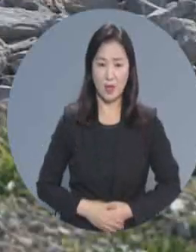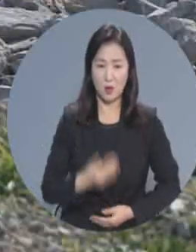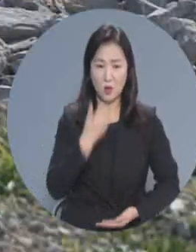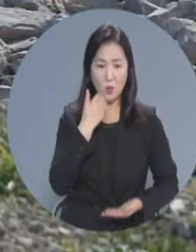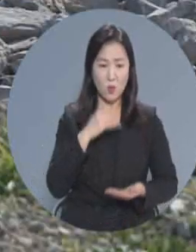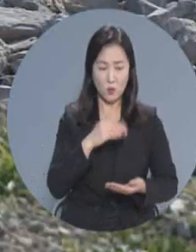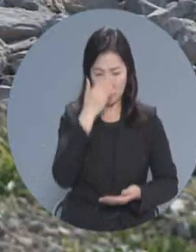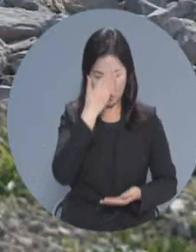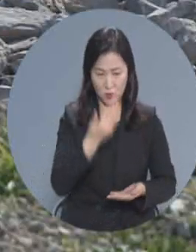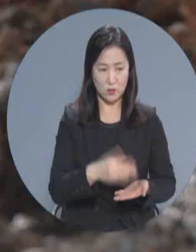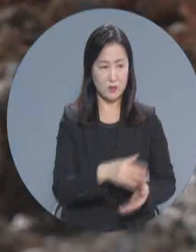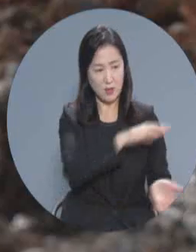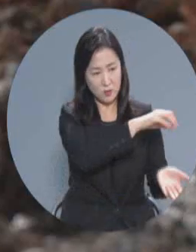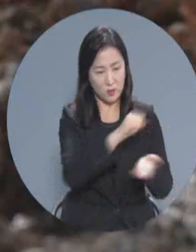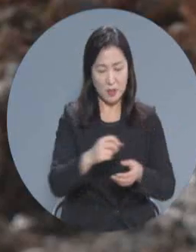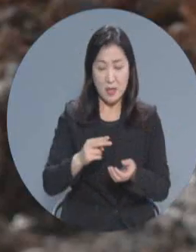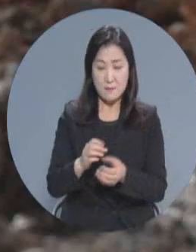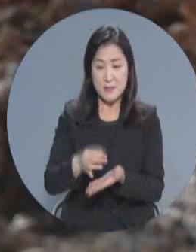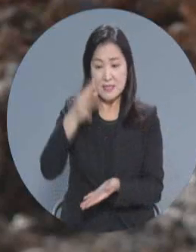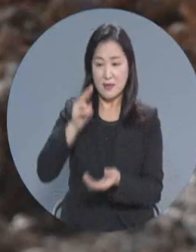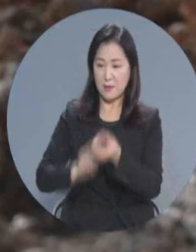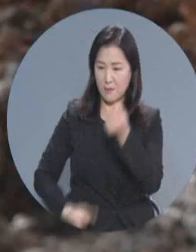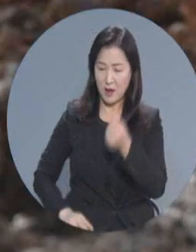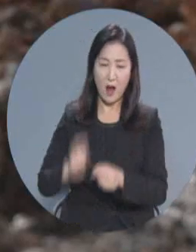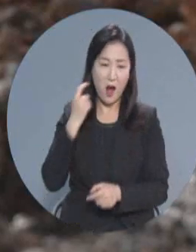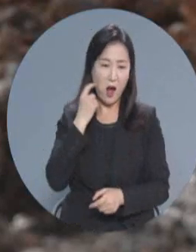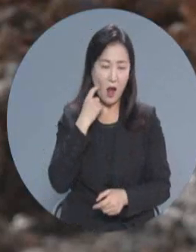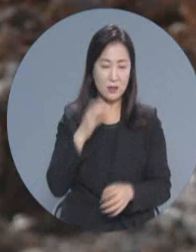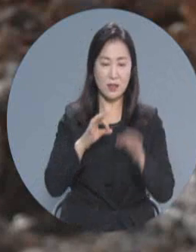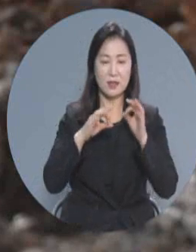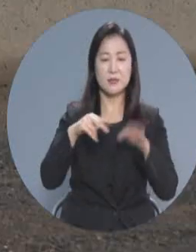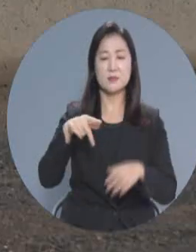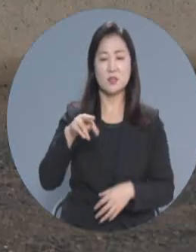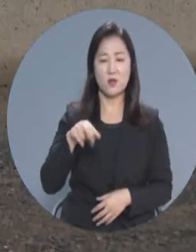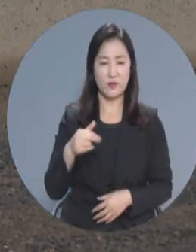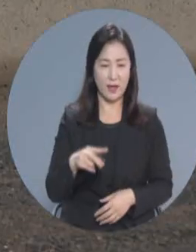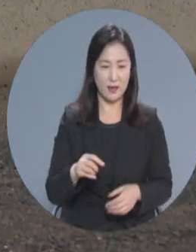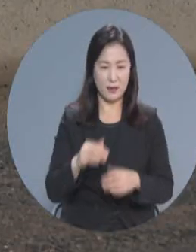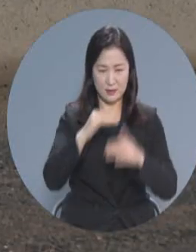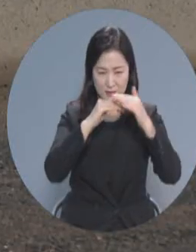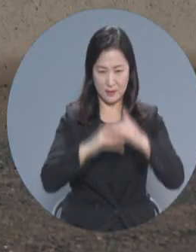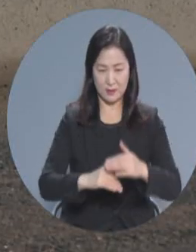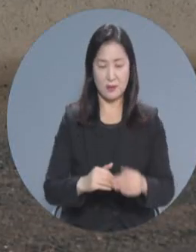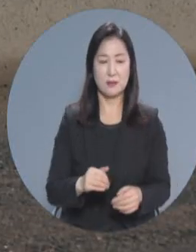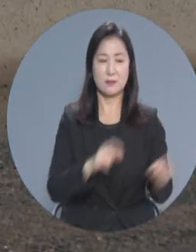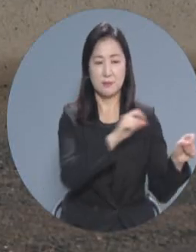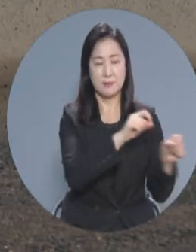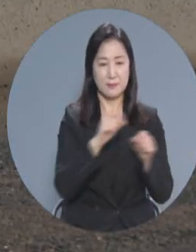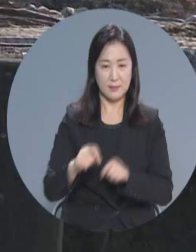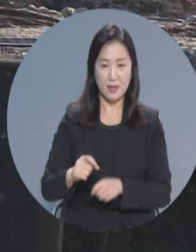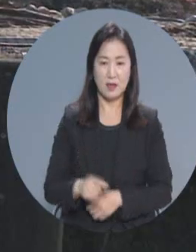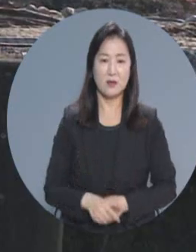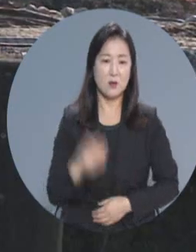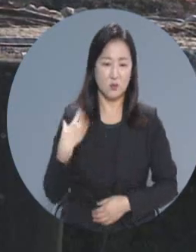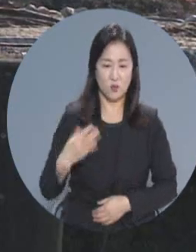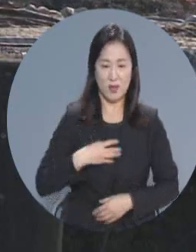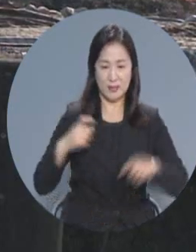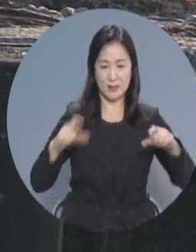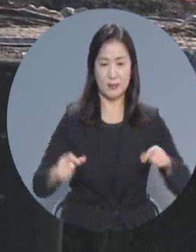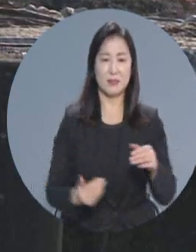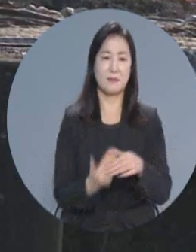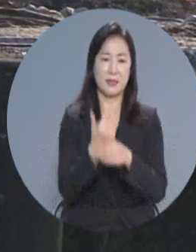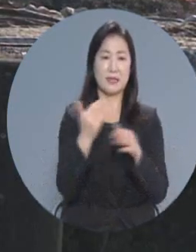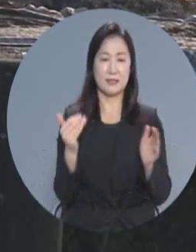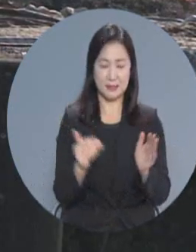가져다 비싸게 팔아넘기는 마치 봉이 김선달 같은 웃지 못할 상황이 무안 사교천 생태하천